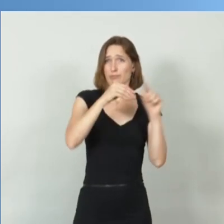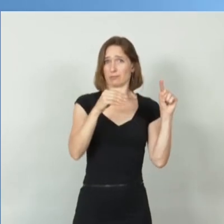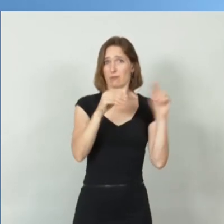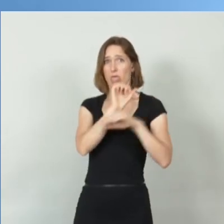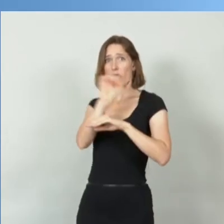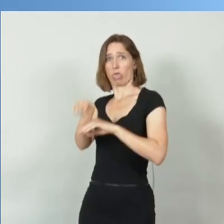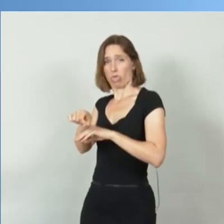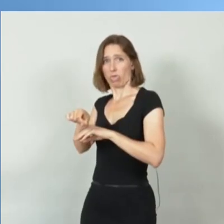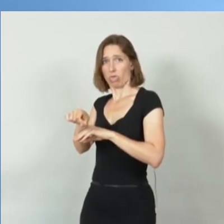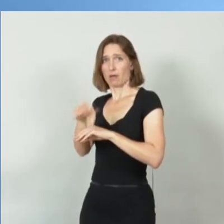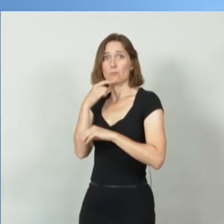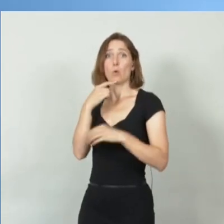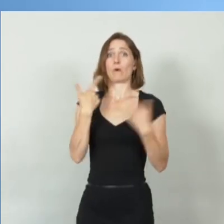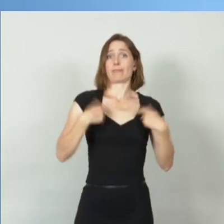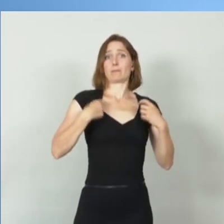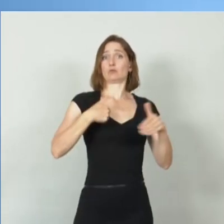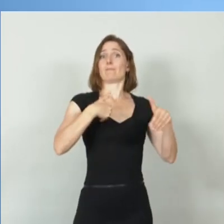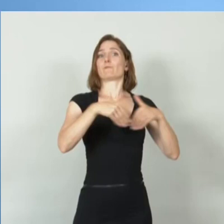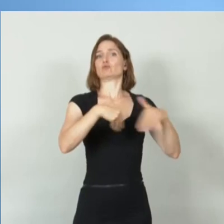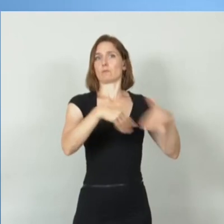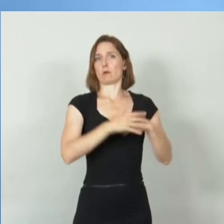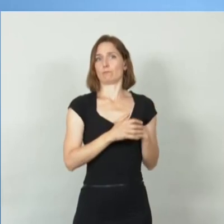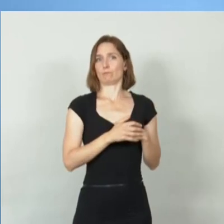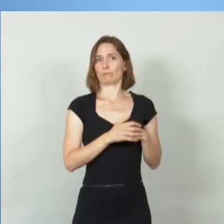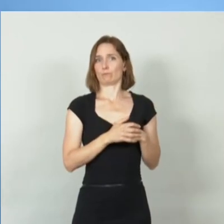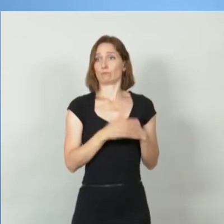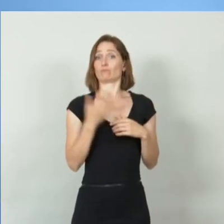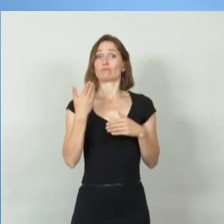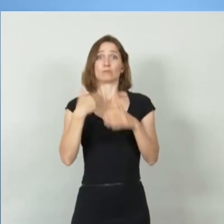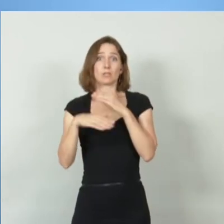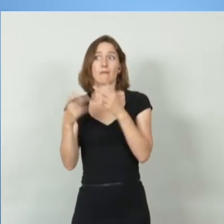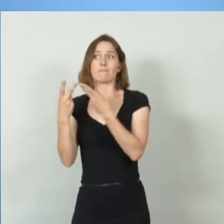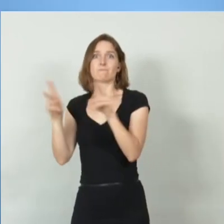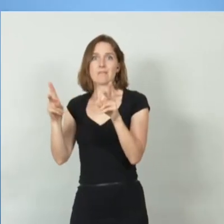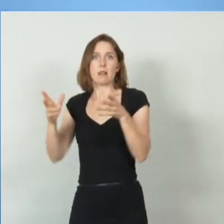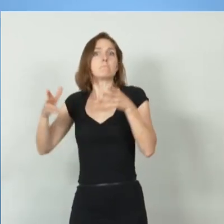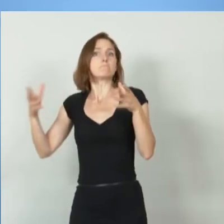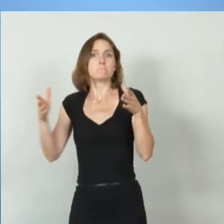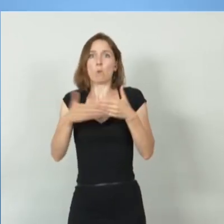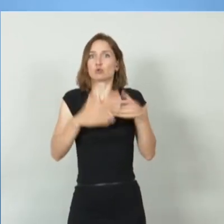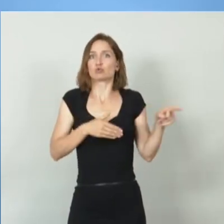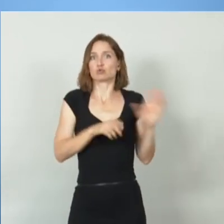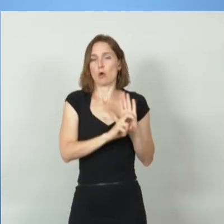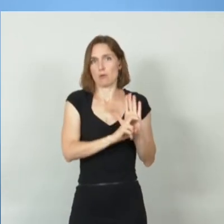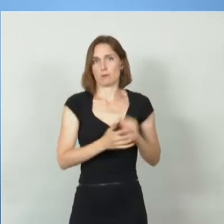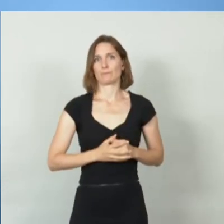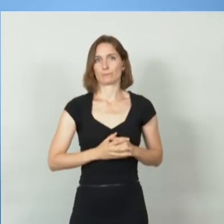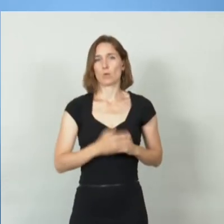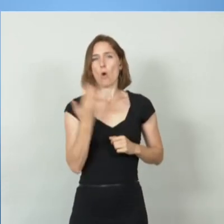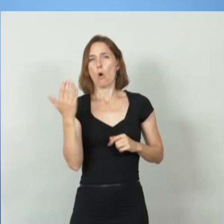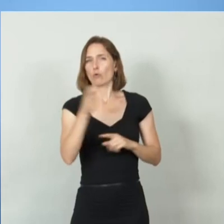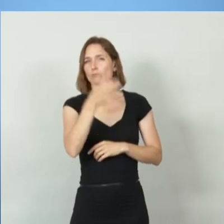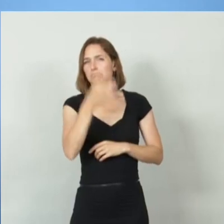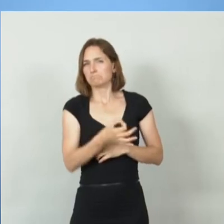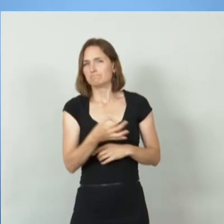habitant en dépense de fonctionnement dans des villes encore une fois de même taille autre ratio très intéressante toujours